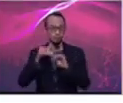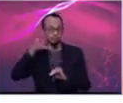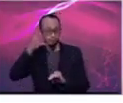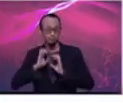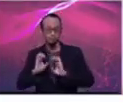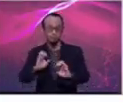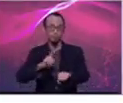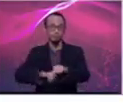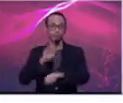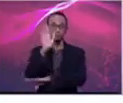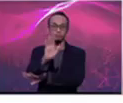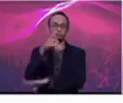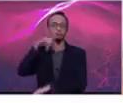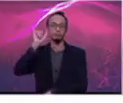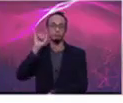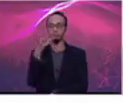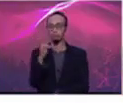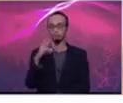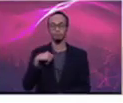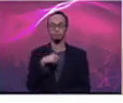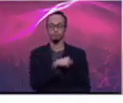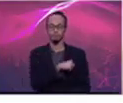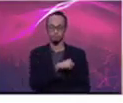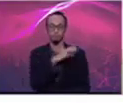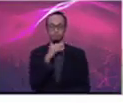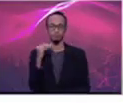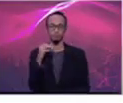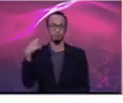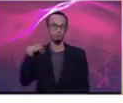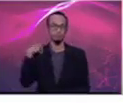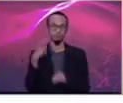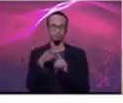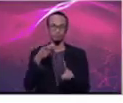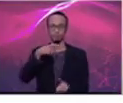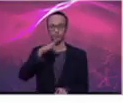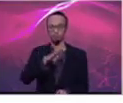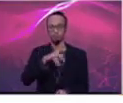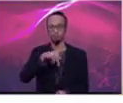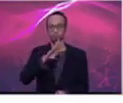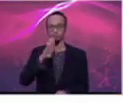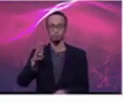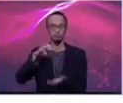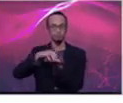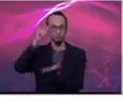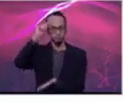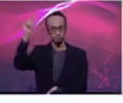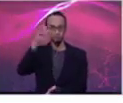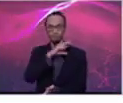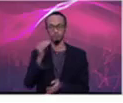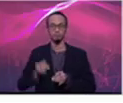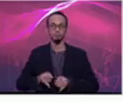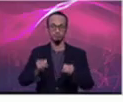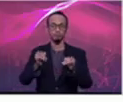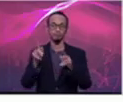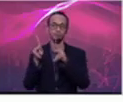kecemasan pada petang semalam 17 anggota termasuk pegawai dari BBP Kuala Terengganu dan BBP jalan kota